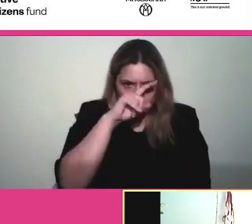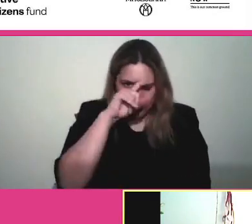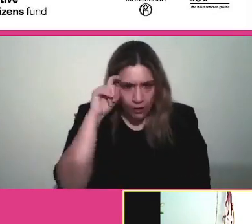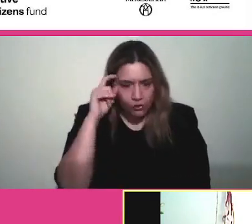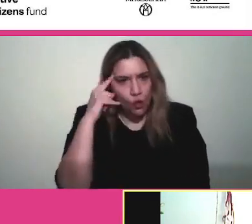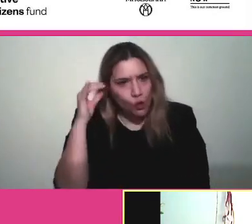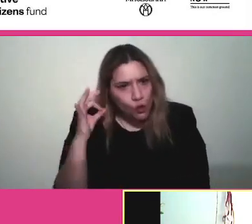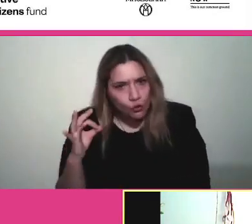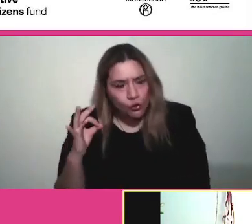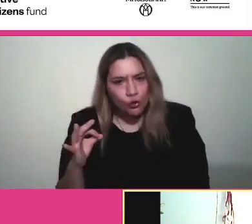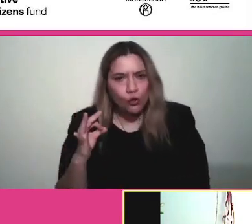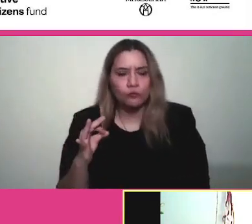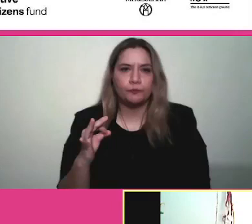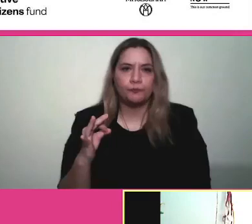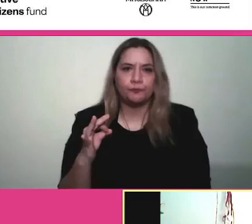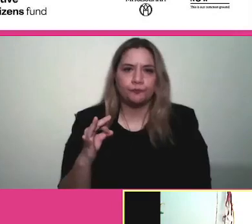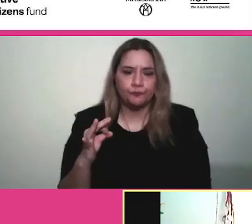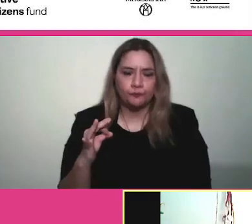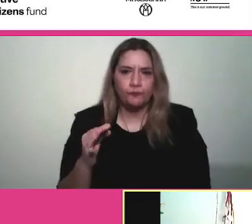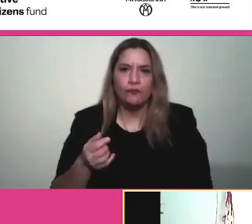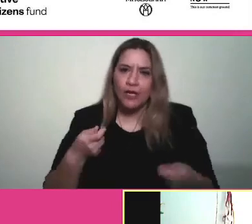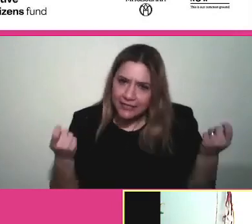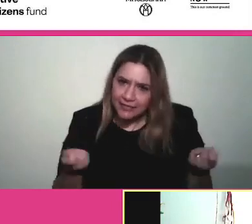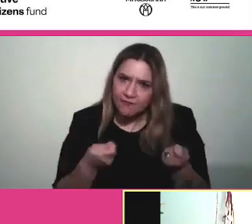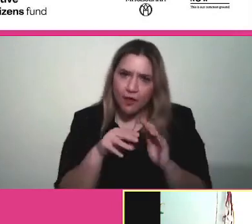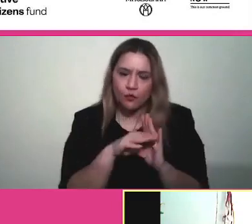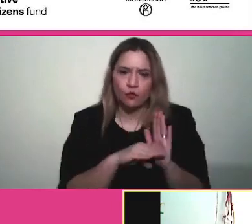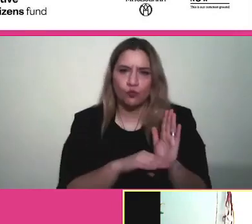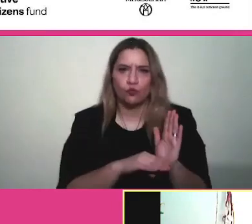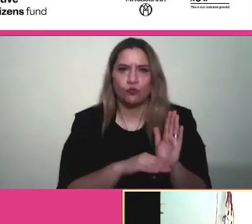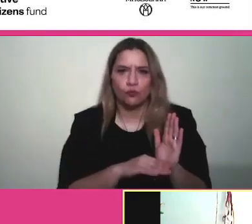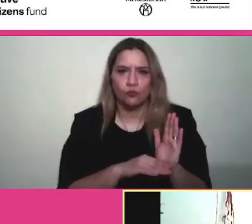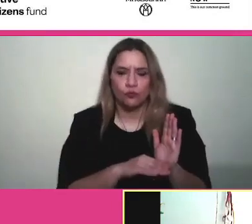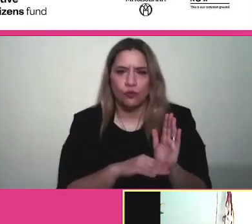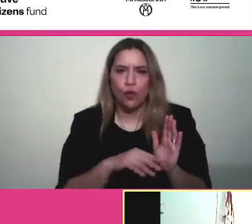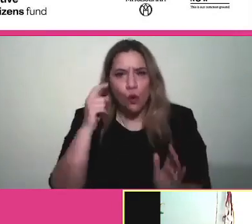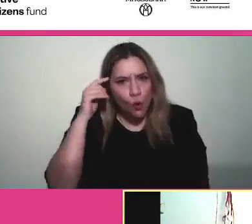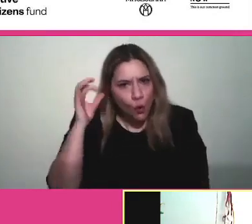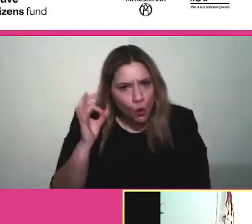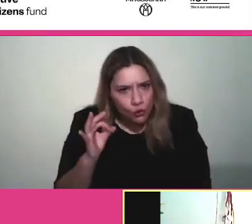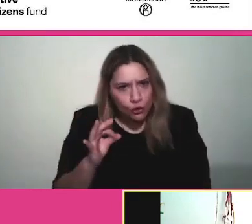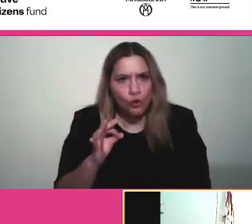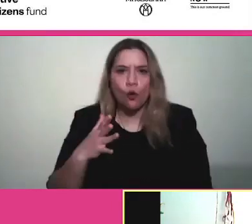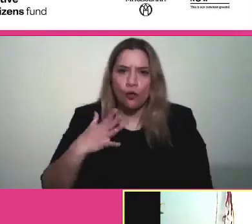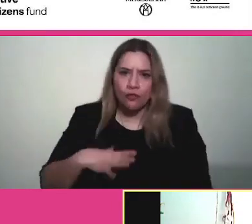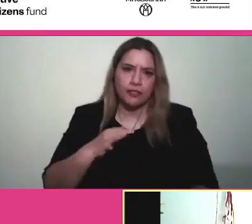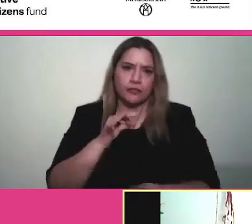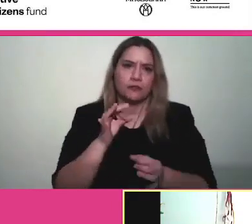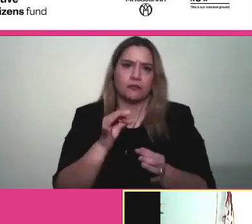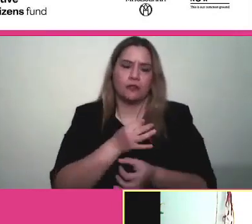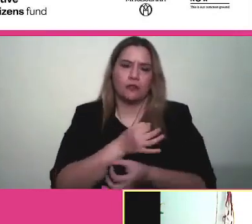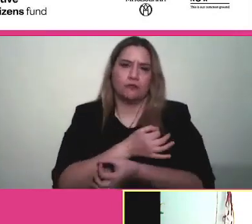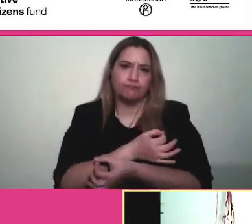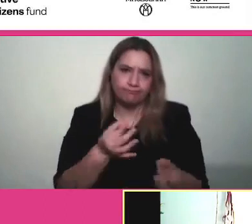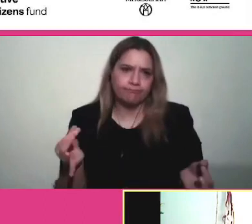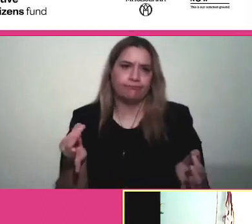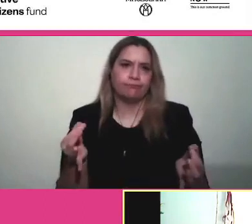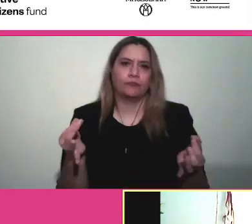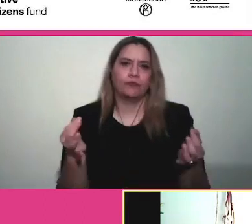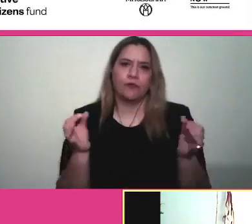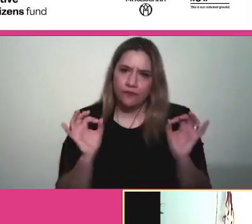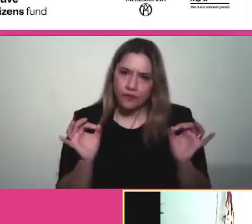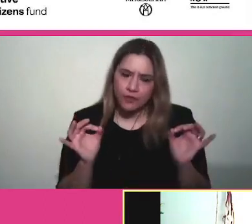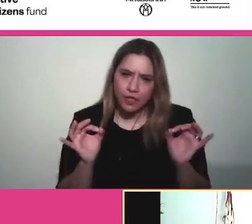Δηλαδή, από τη στιγμή που συμβαίνουν αυτά, είναι λογικό να θες και εσύ να το μοιραστείς. Και πέρα από αυτό, βέβαια,